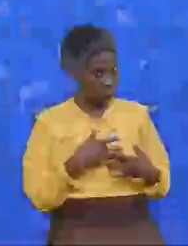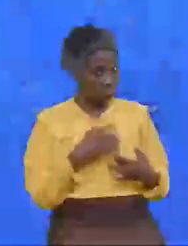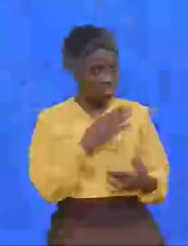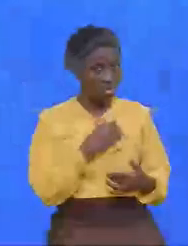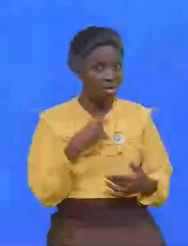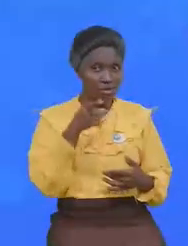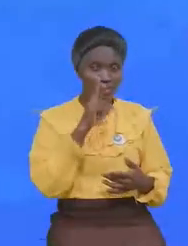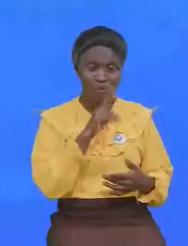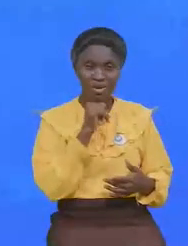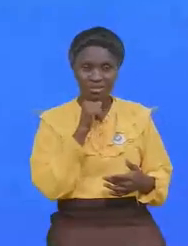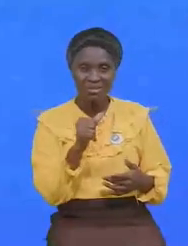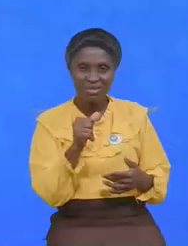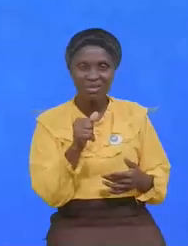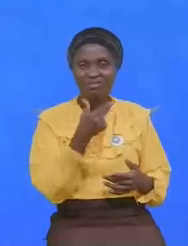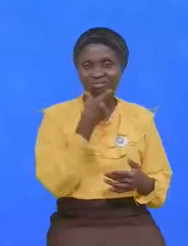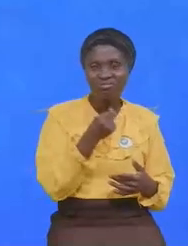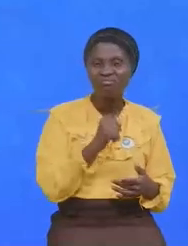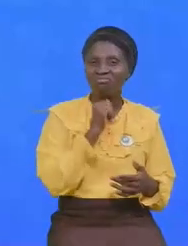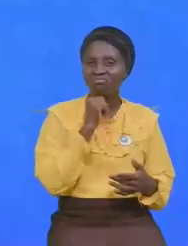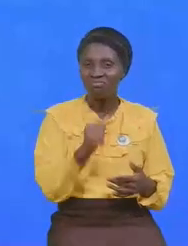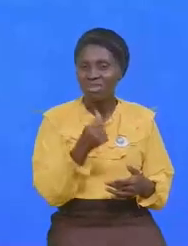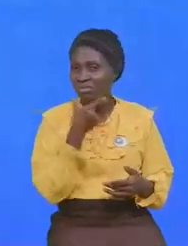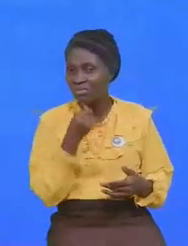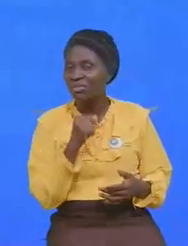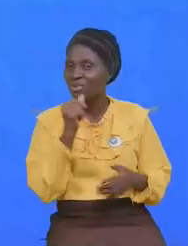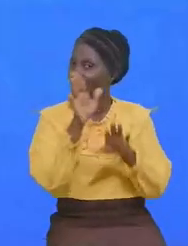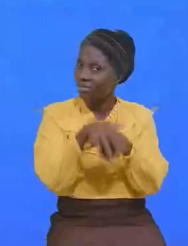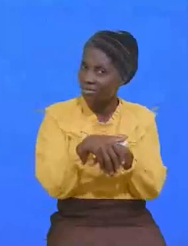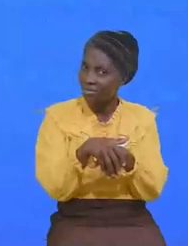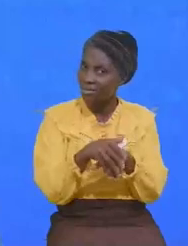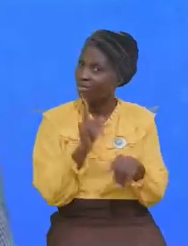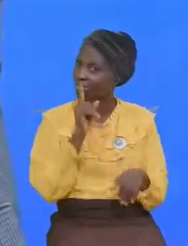de façon intrinsèque, tu n'es pas frivole,